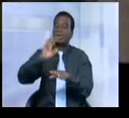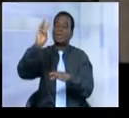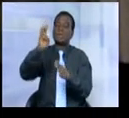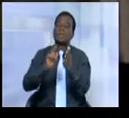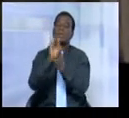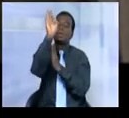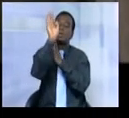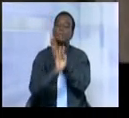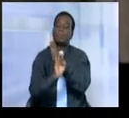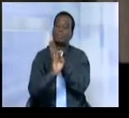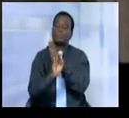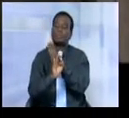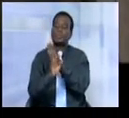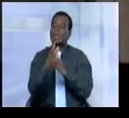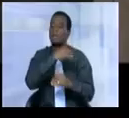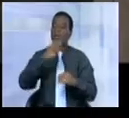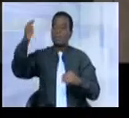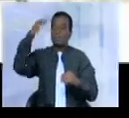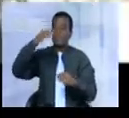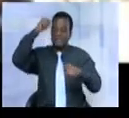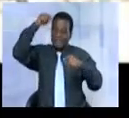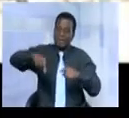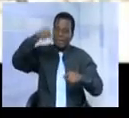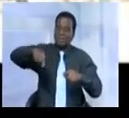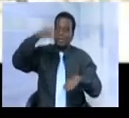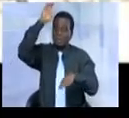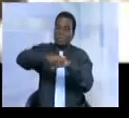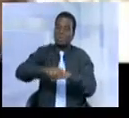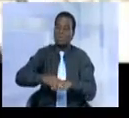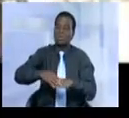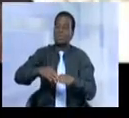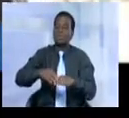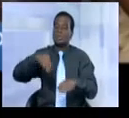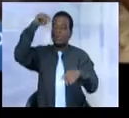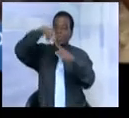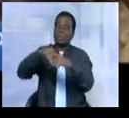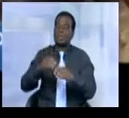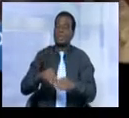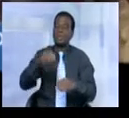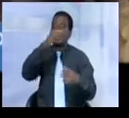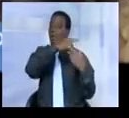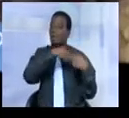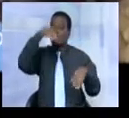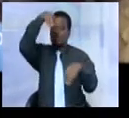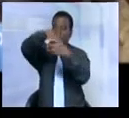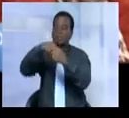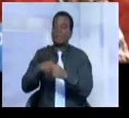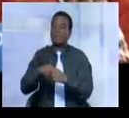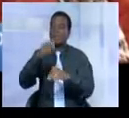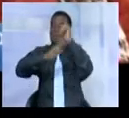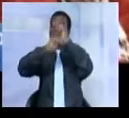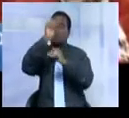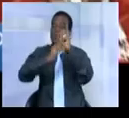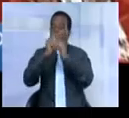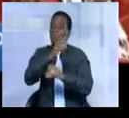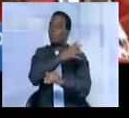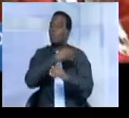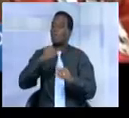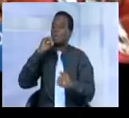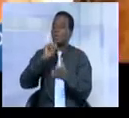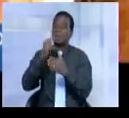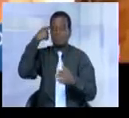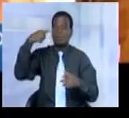février. Mamadou Sanogo a également insisté sur l'implication des élus des régions visitées dans la réalisation des cités. Elle